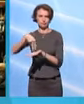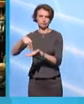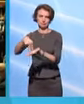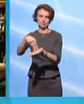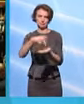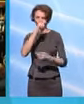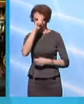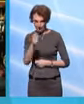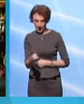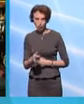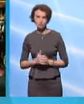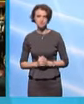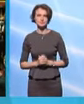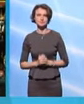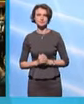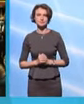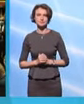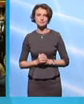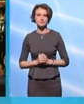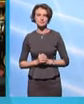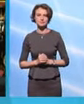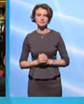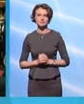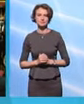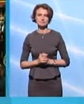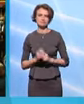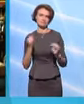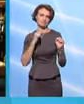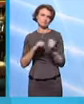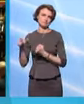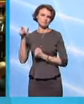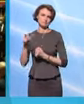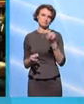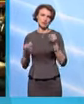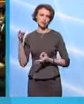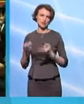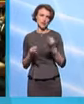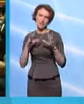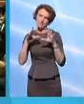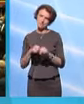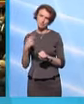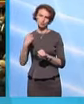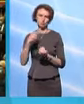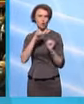al noto magistrato e al suo impegno contro la mafia.